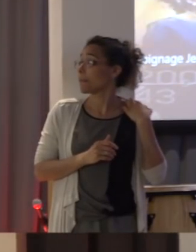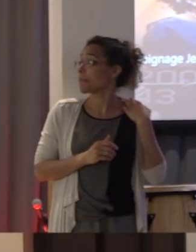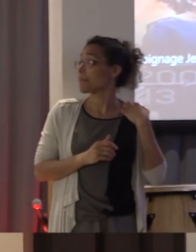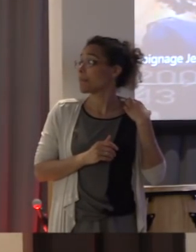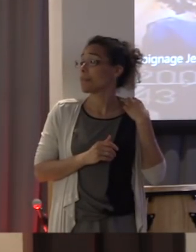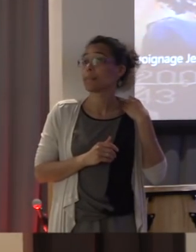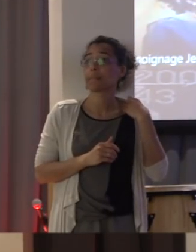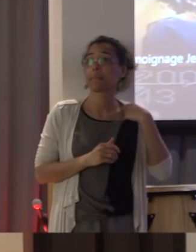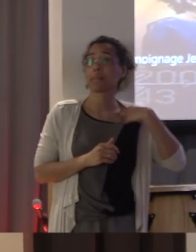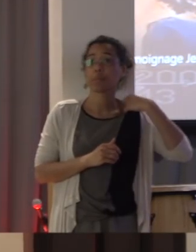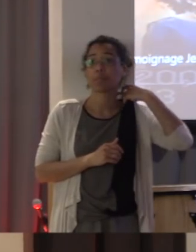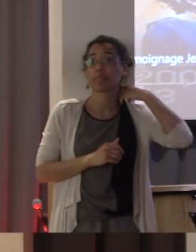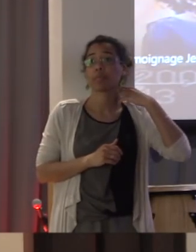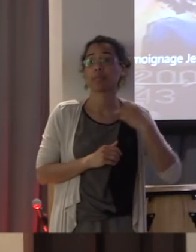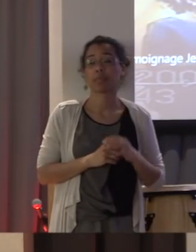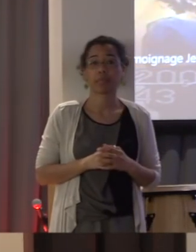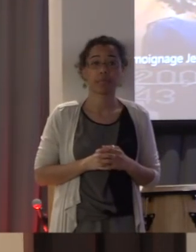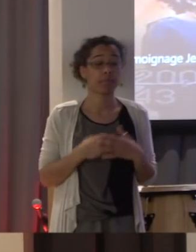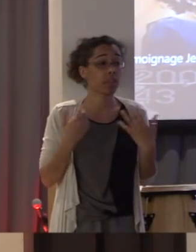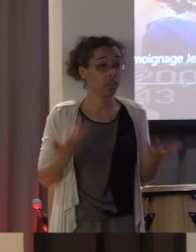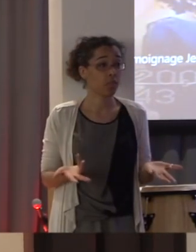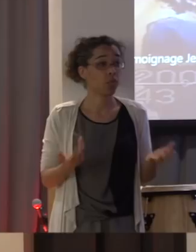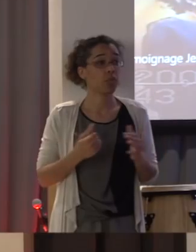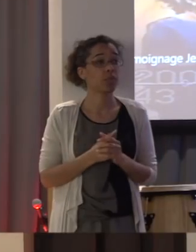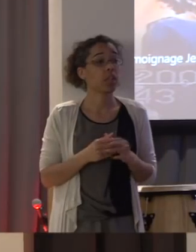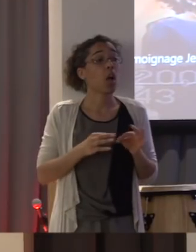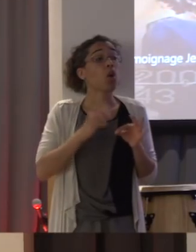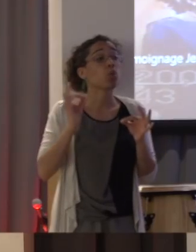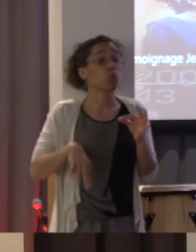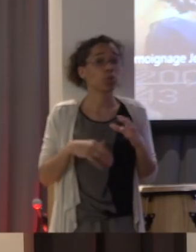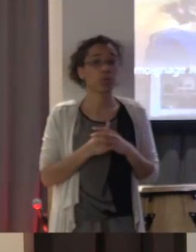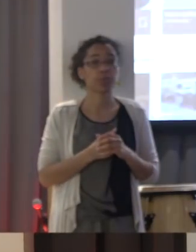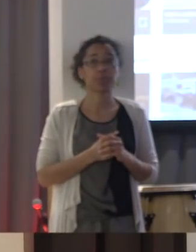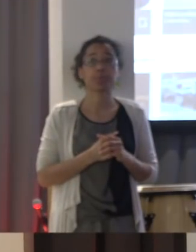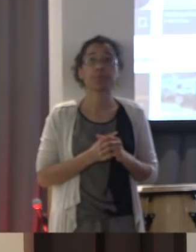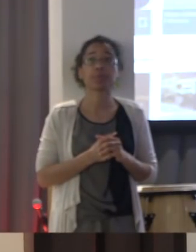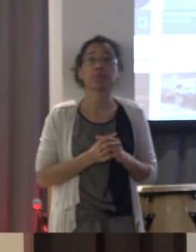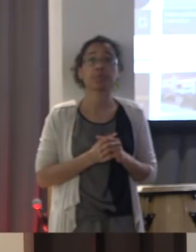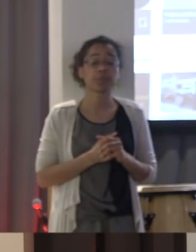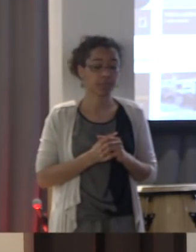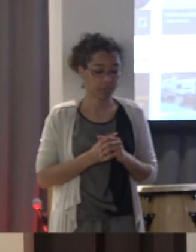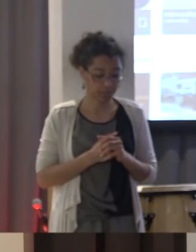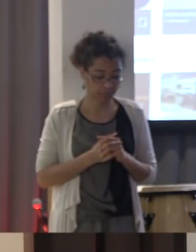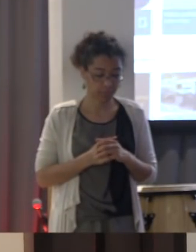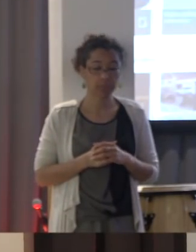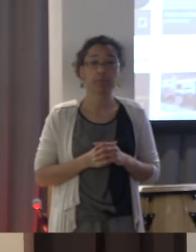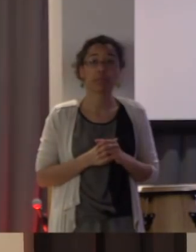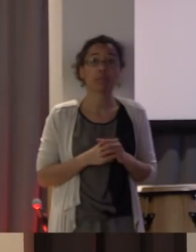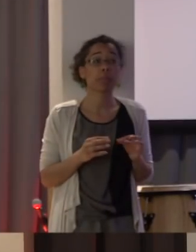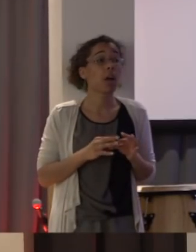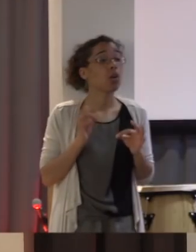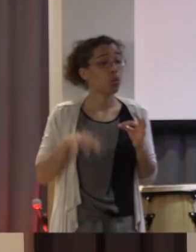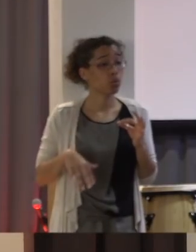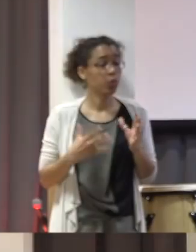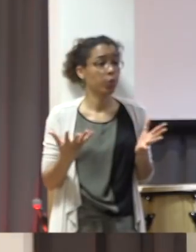c'est la technique. Alors, voilà pour dire que, bien-aimés, en conclusion, c'est ce que je veux vous dire en